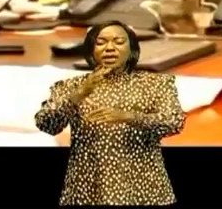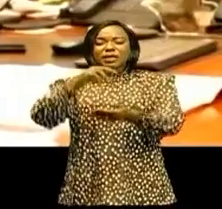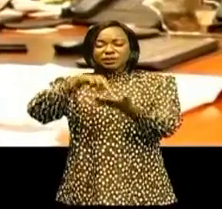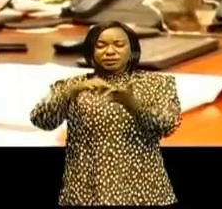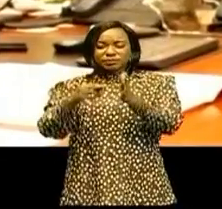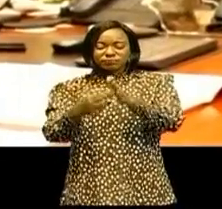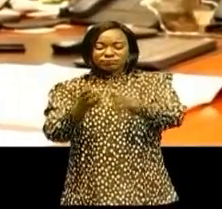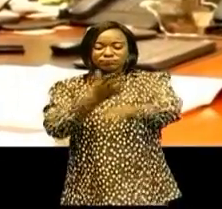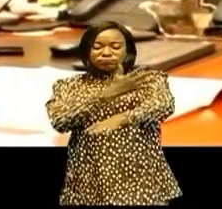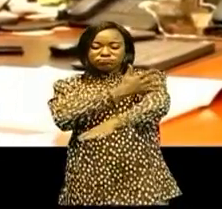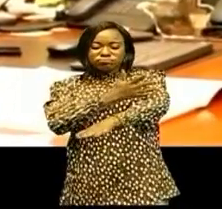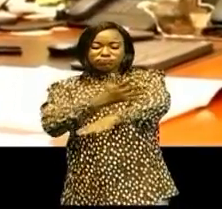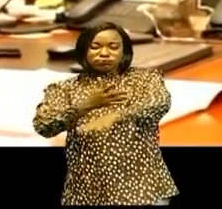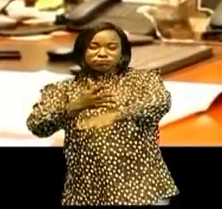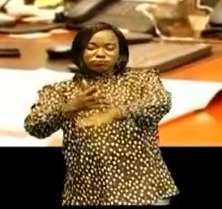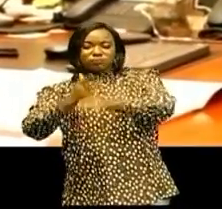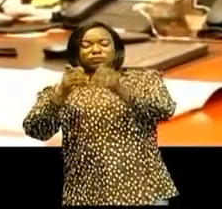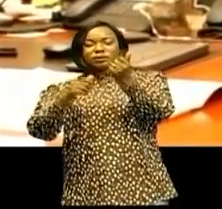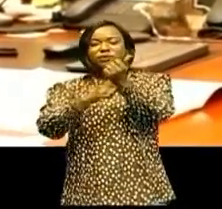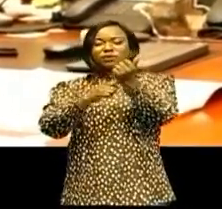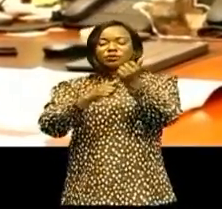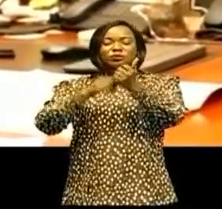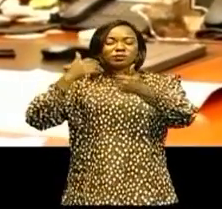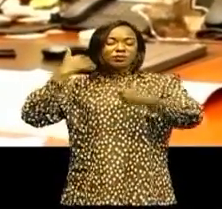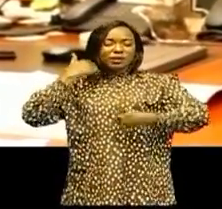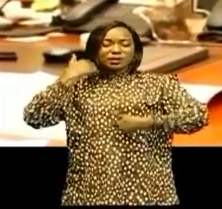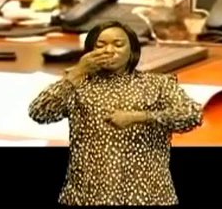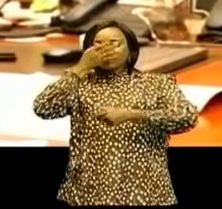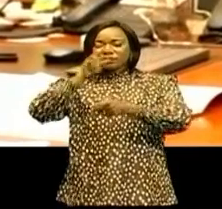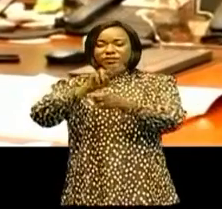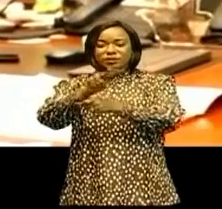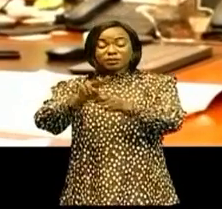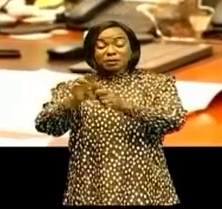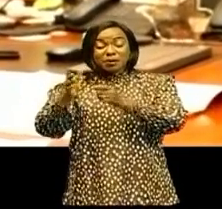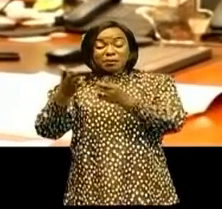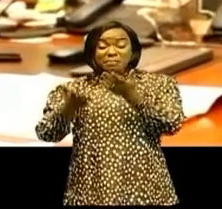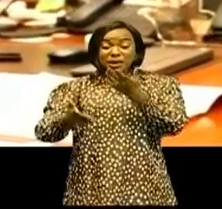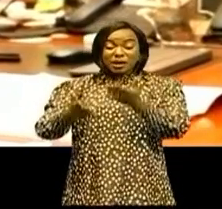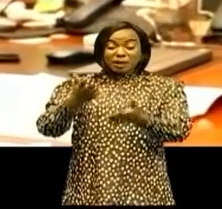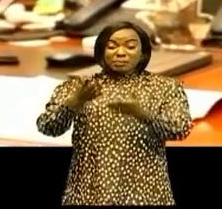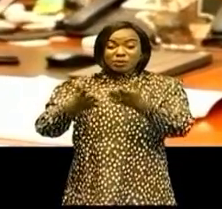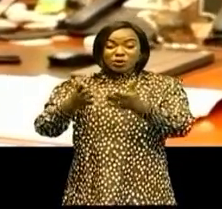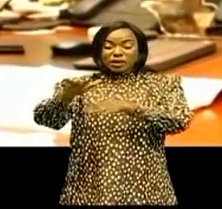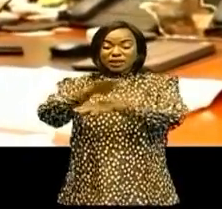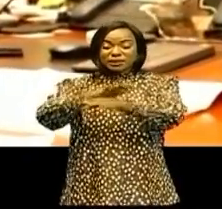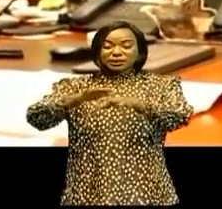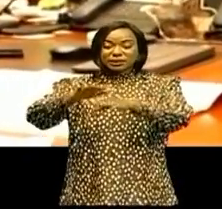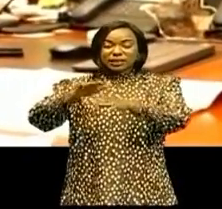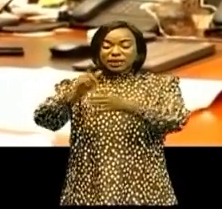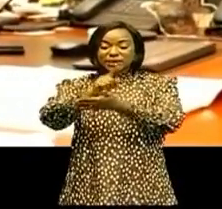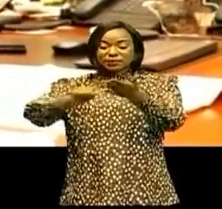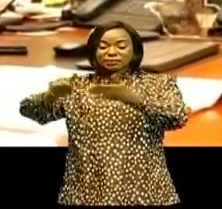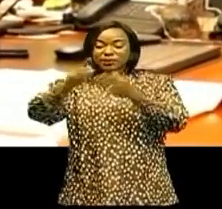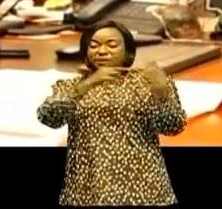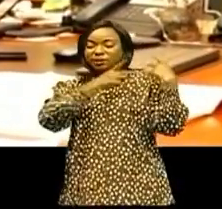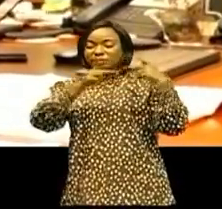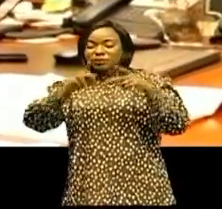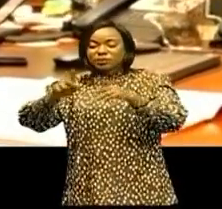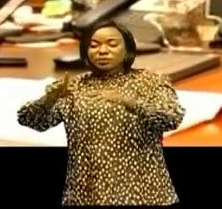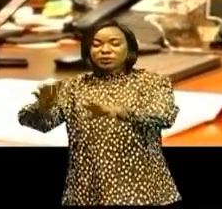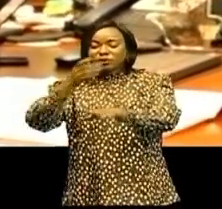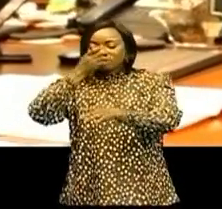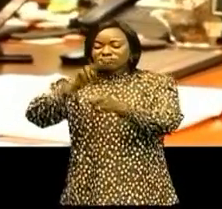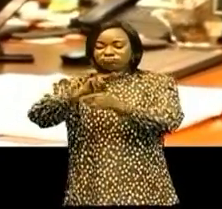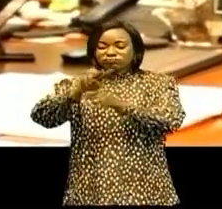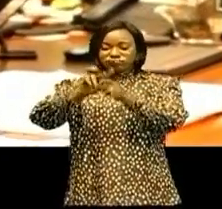augmentation des nouveaux cas positifs COVID-19 par rapport à la semaine épidémiologique précédente. Une